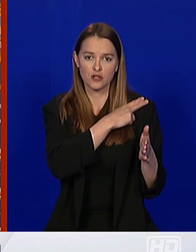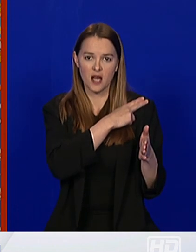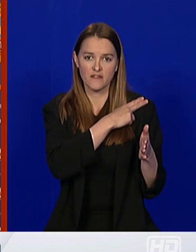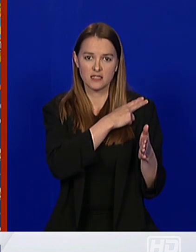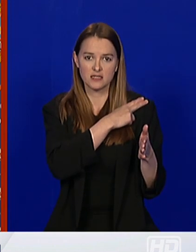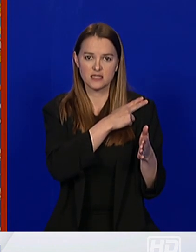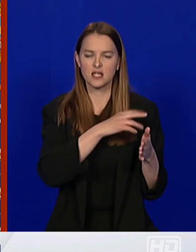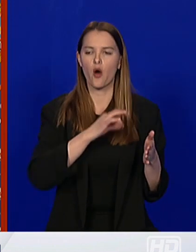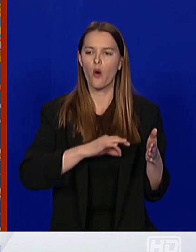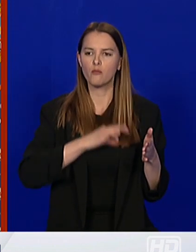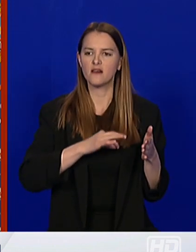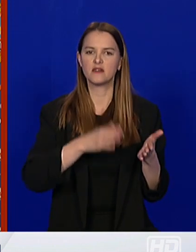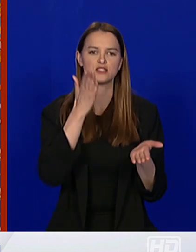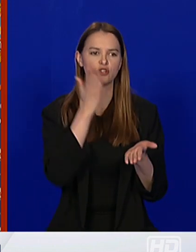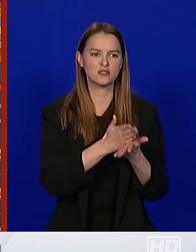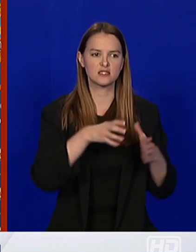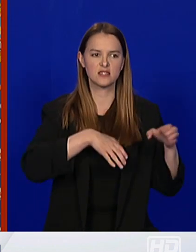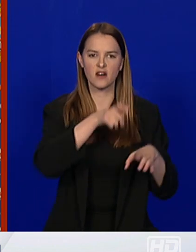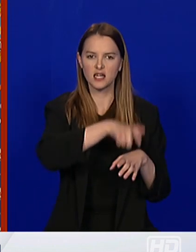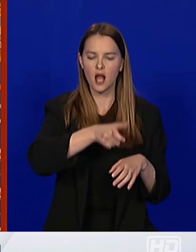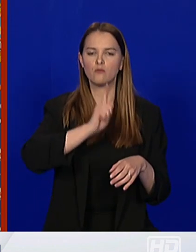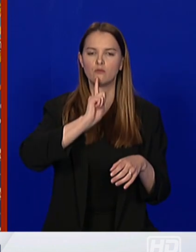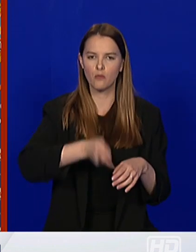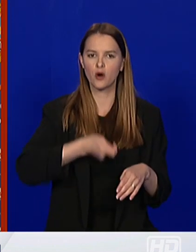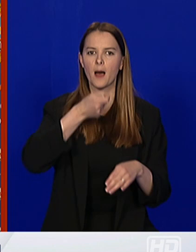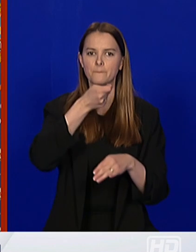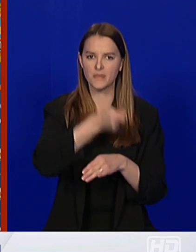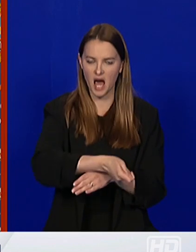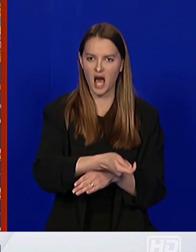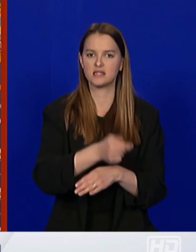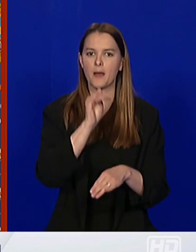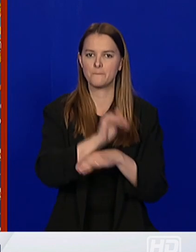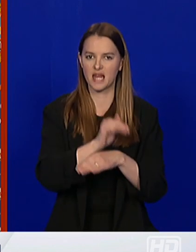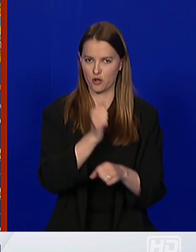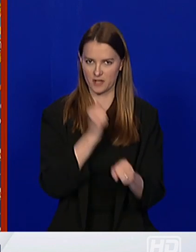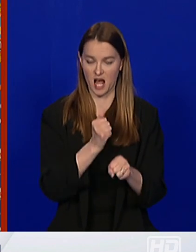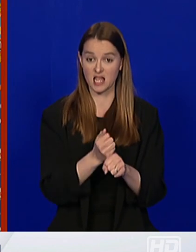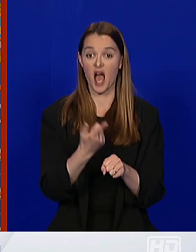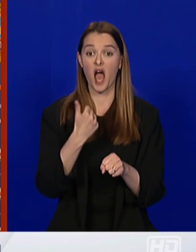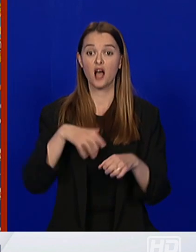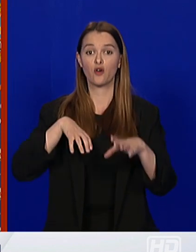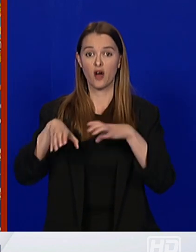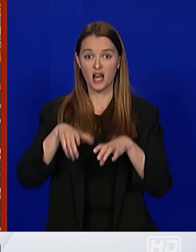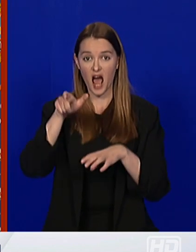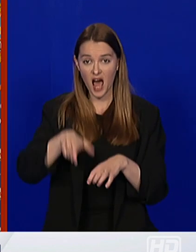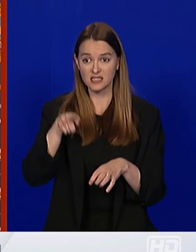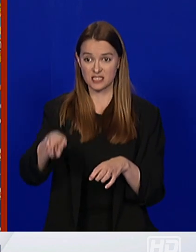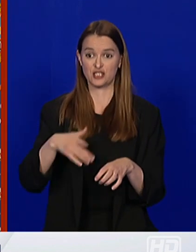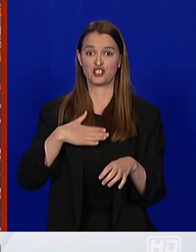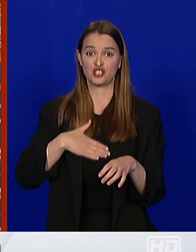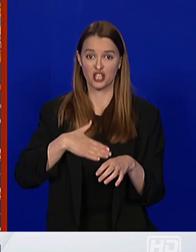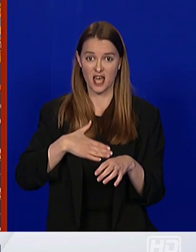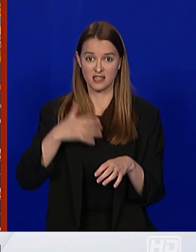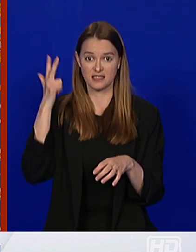obavezan svakom radniku platiti prekovremeni rad. A ako radnik to želi, poslodavac će na njegov pisani